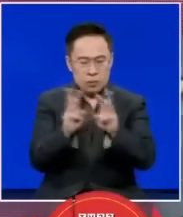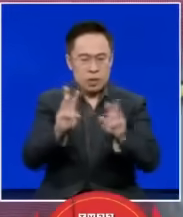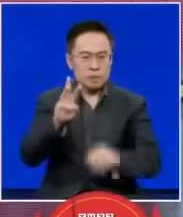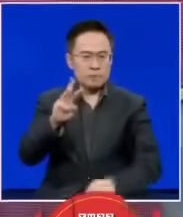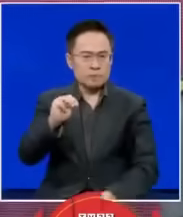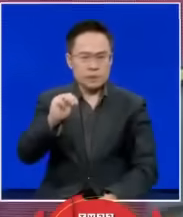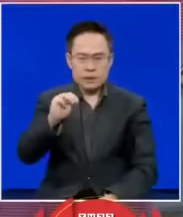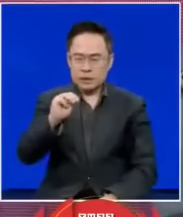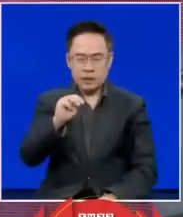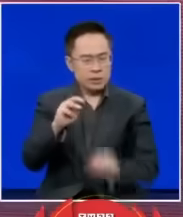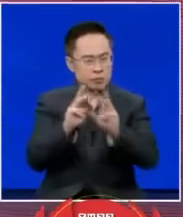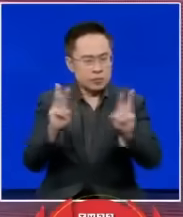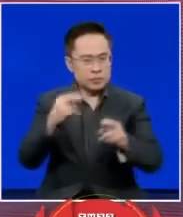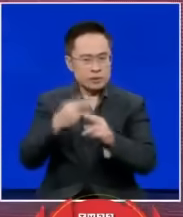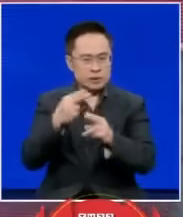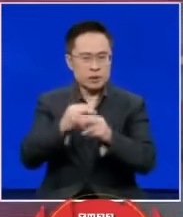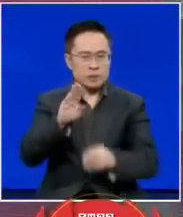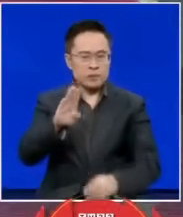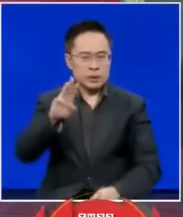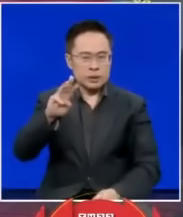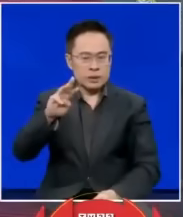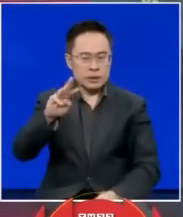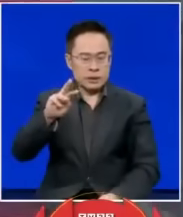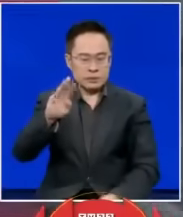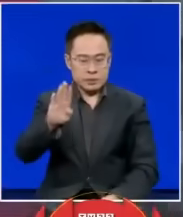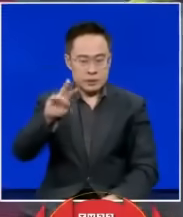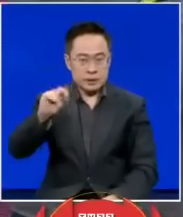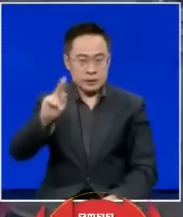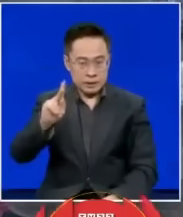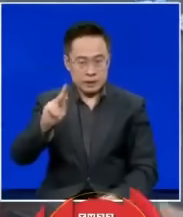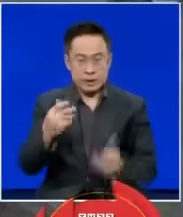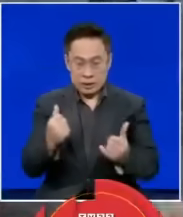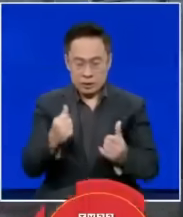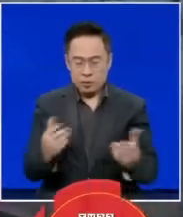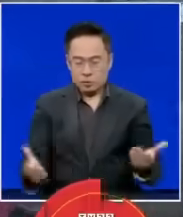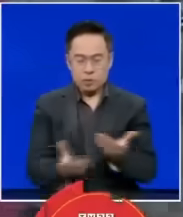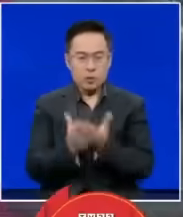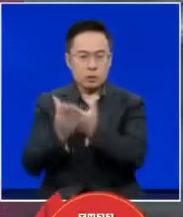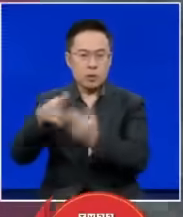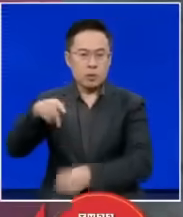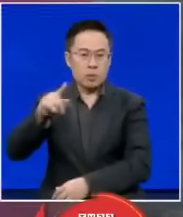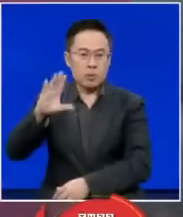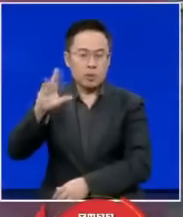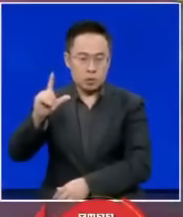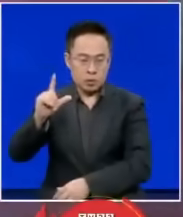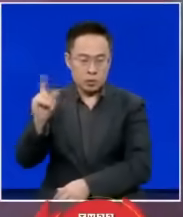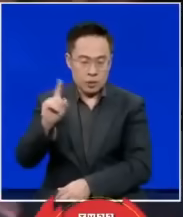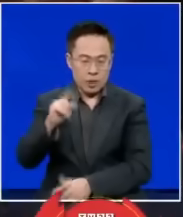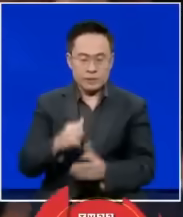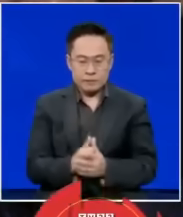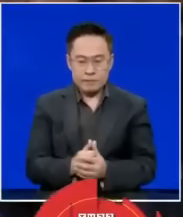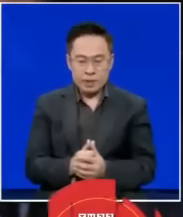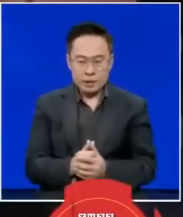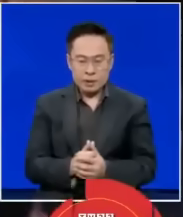จะนำสำนวนการสอบสวนเนี่ยส่งไปให้กับปปช.ซึ่งเหตุผลในการนำสำนวนส่งให้ปปช.ก็เนื่องมาจากกรณี